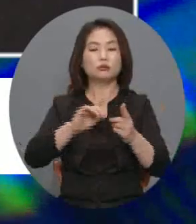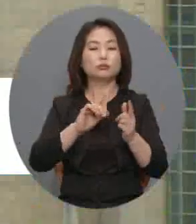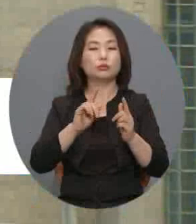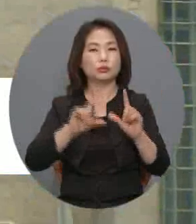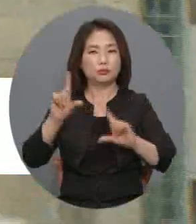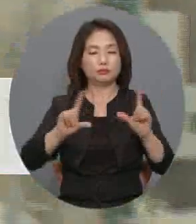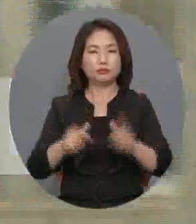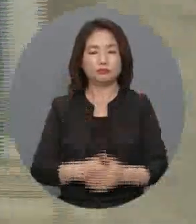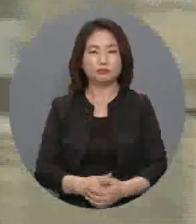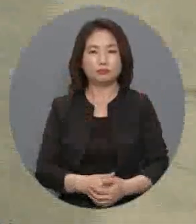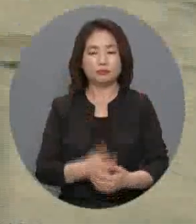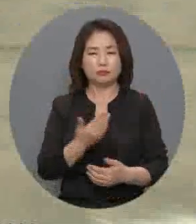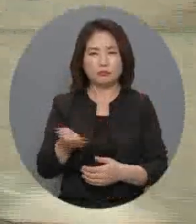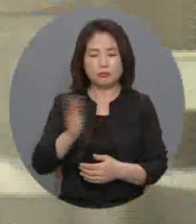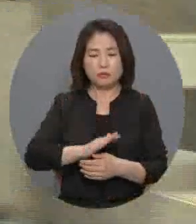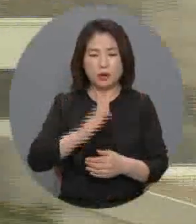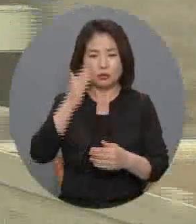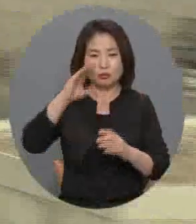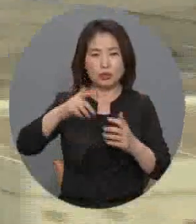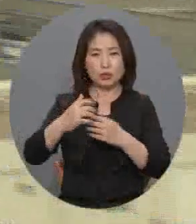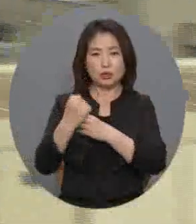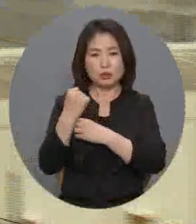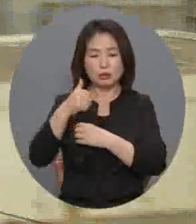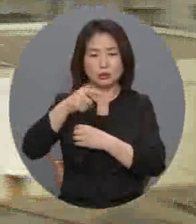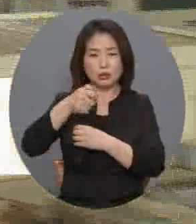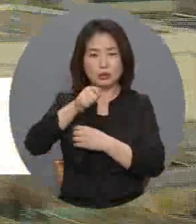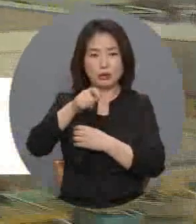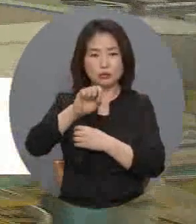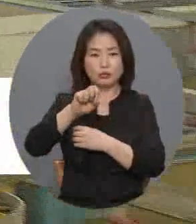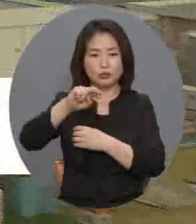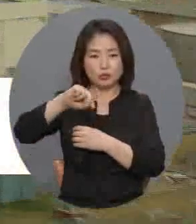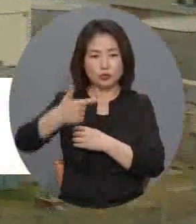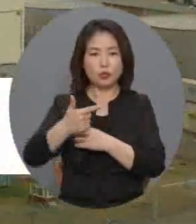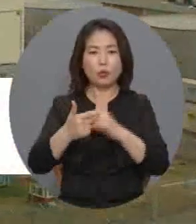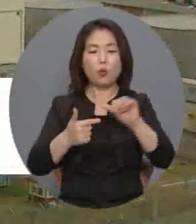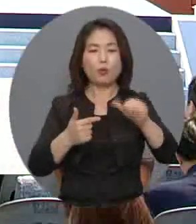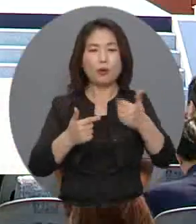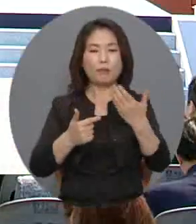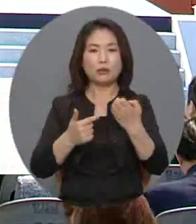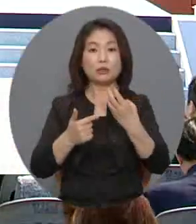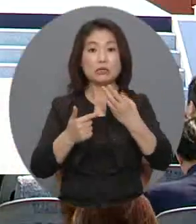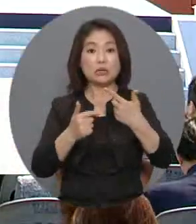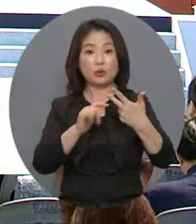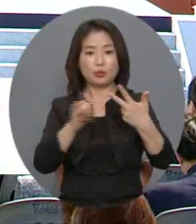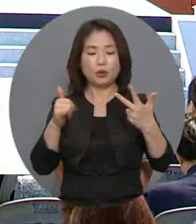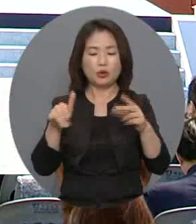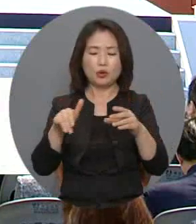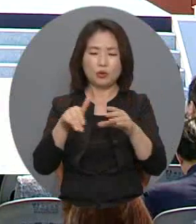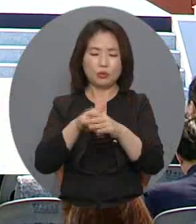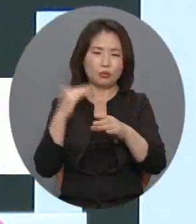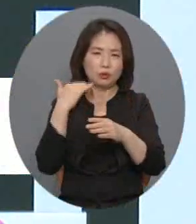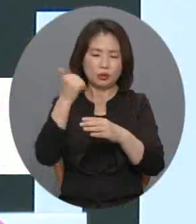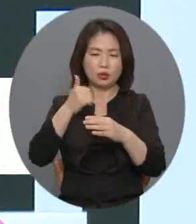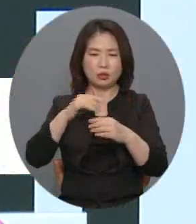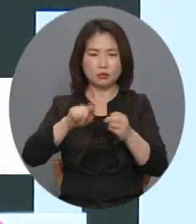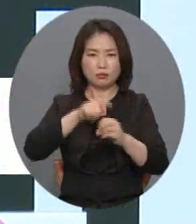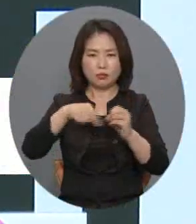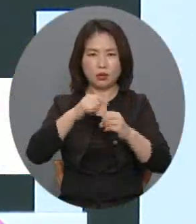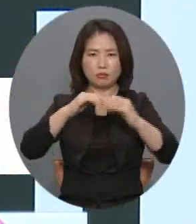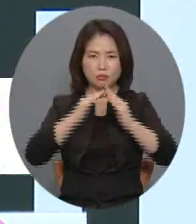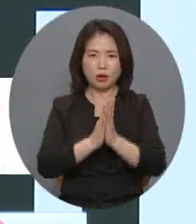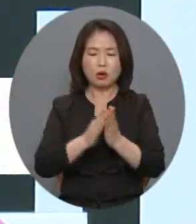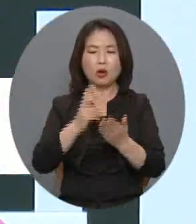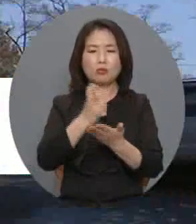때문에. 하지만 국민의힘 정갑윤 전 의원 등 547명은 문재인 정부의 탈원전 로드맵이